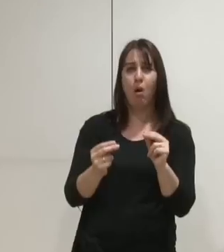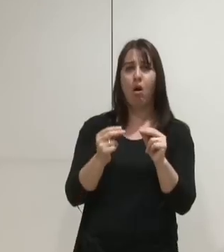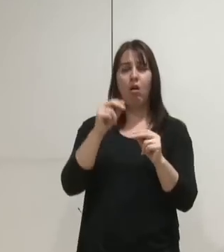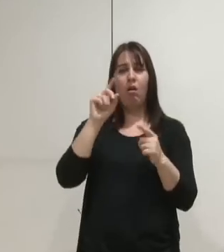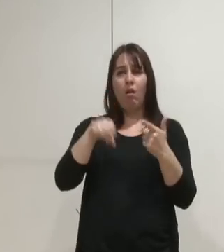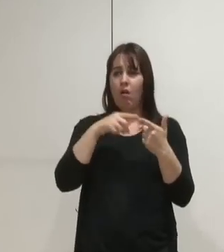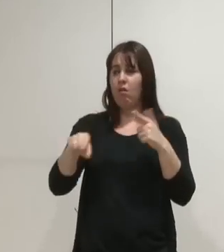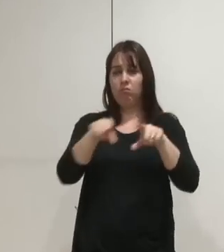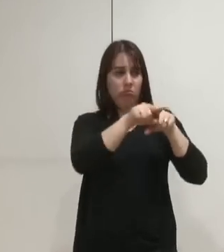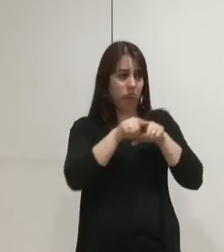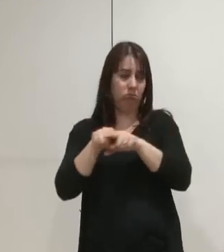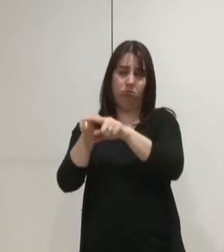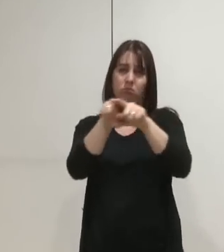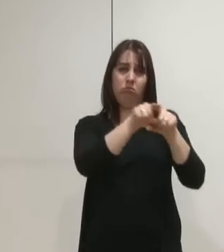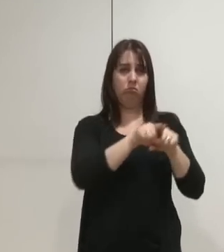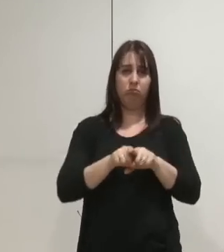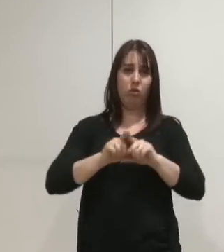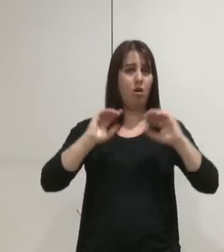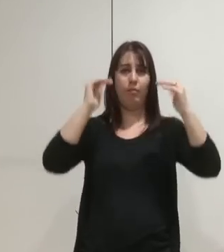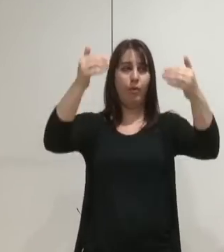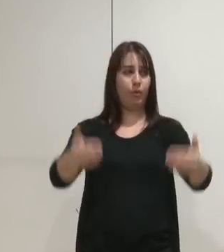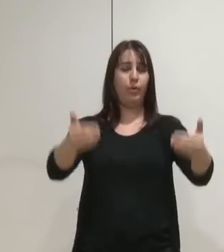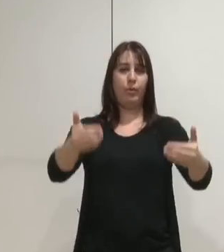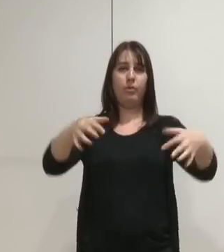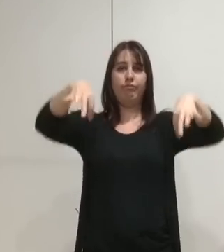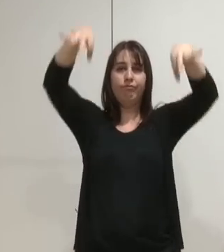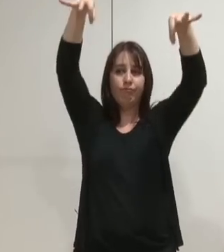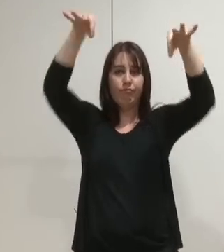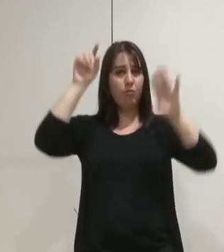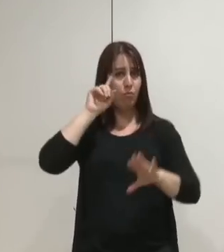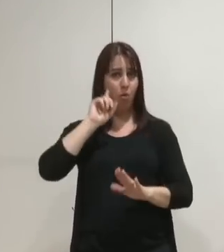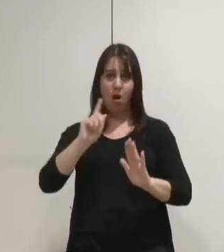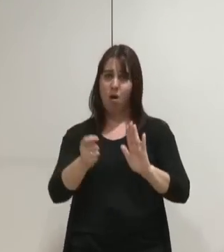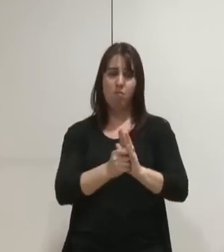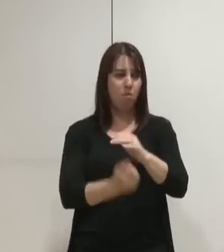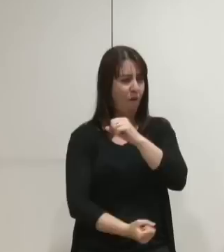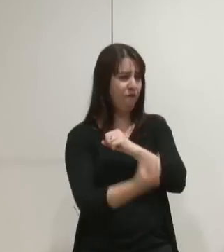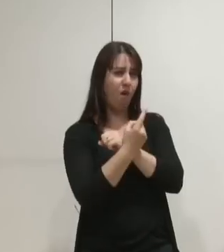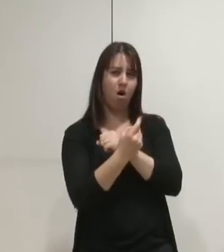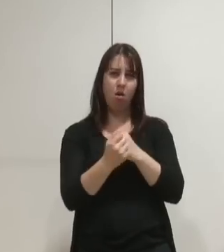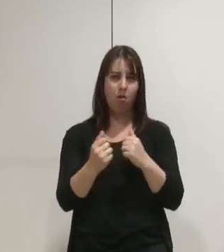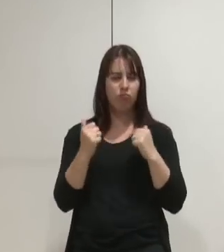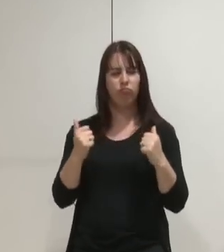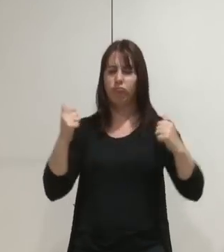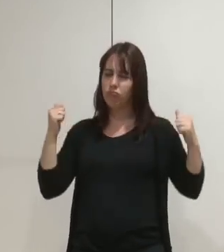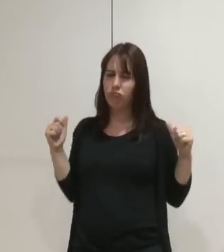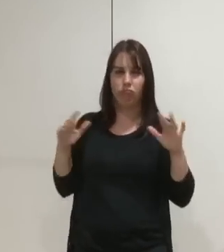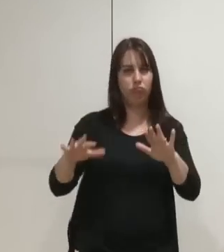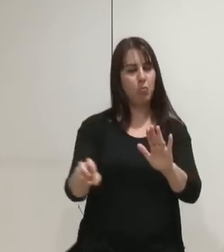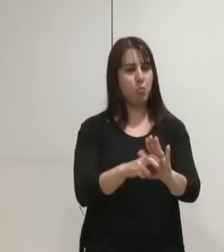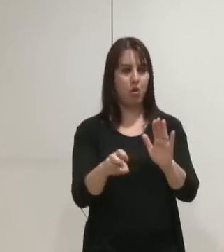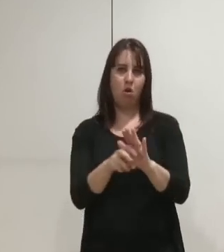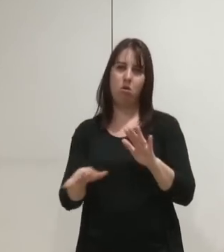été unilatér unilatéralement arrêtés c'était pourtant de vrais temps forts tout au long de l'année et sur l'ensemble de